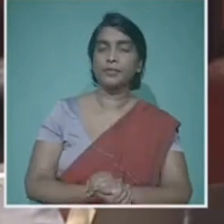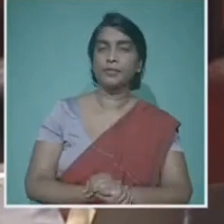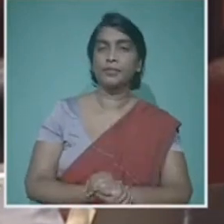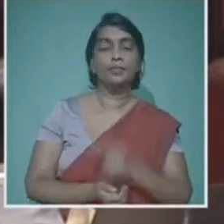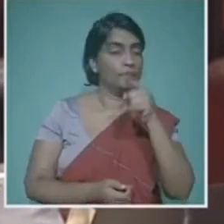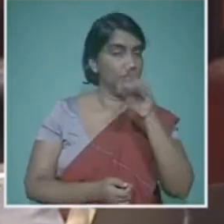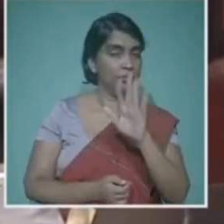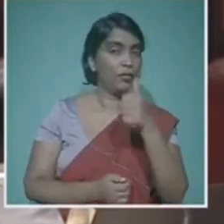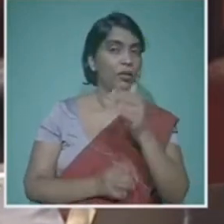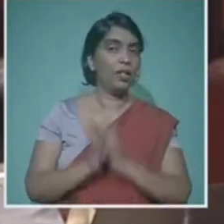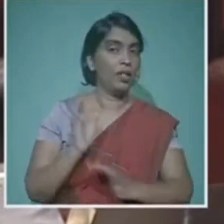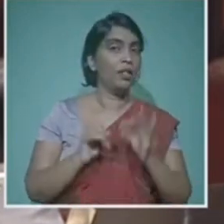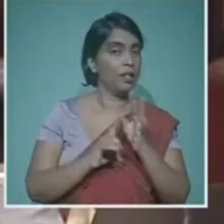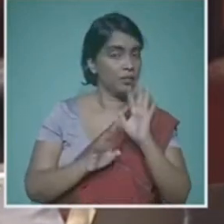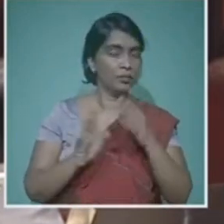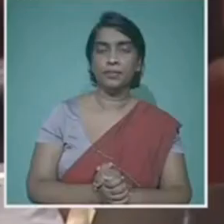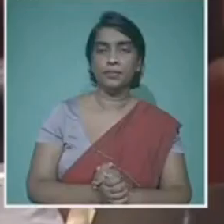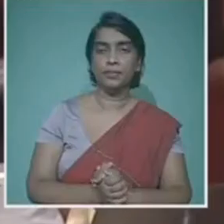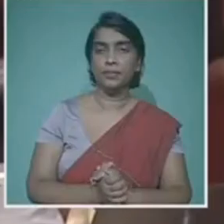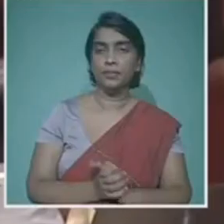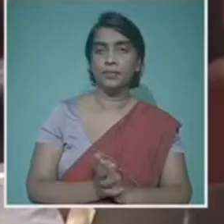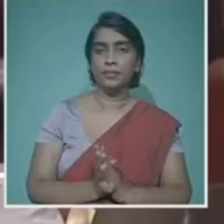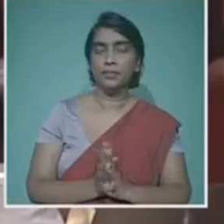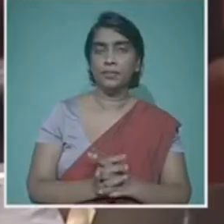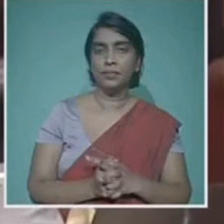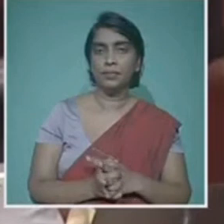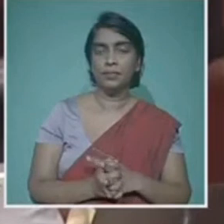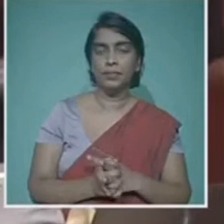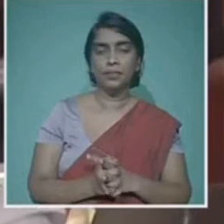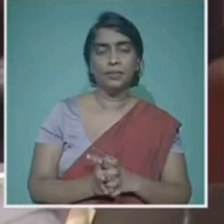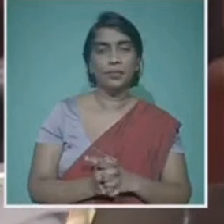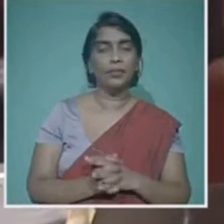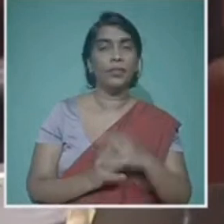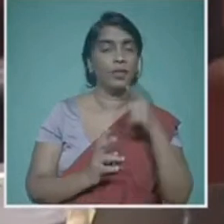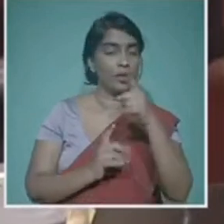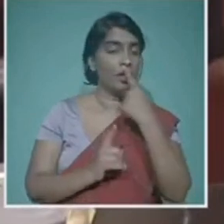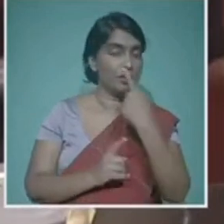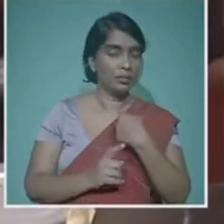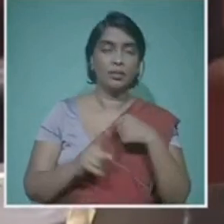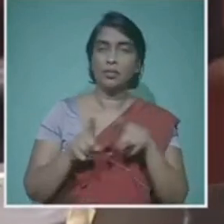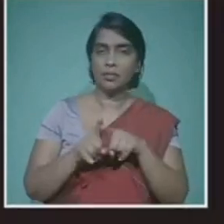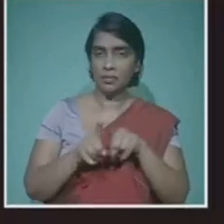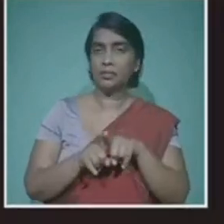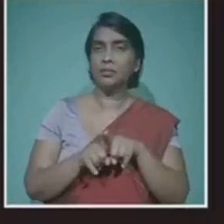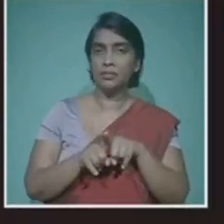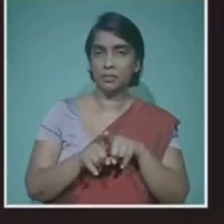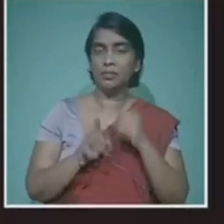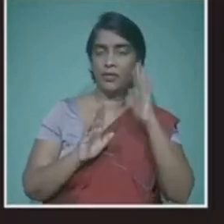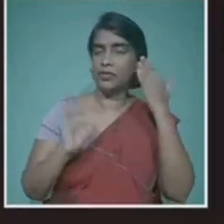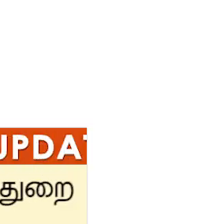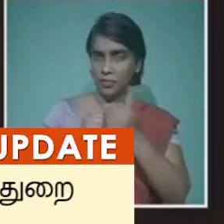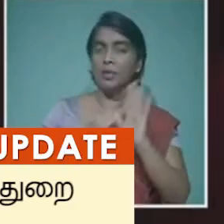அமைச்சர், இந்த விடயத்திலே உங்களுடைய கவனத்தை செலுத்த வேண்டும். பந்துலங்கத்துமா கரு ஒபுத்துமாக இல்லீம பிடிபந்த அப்பி விசேஷ